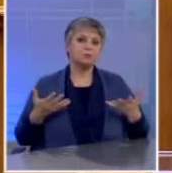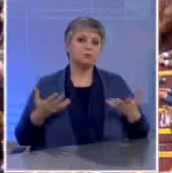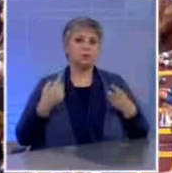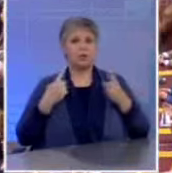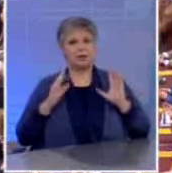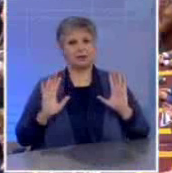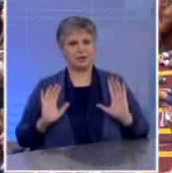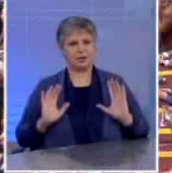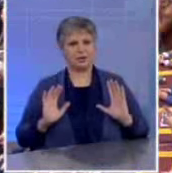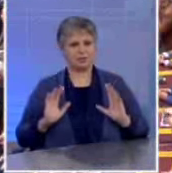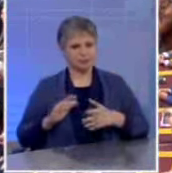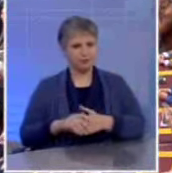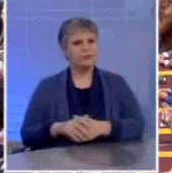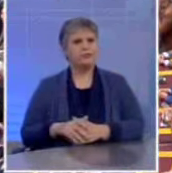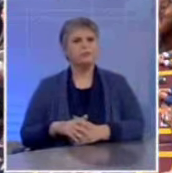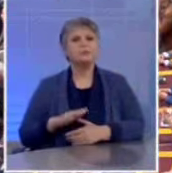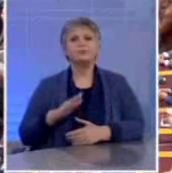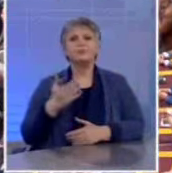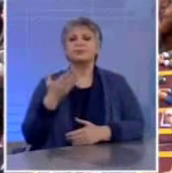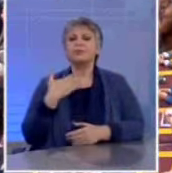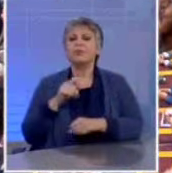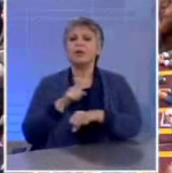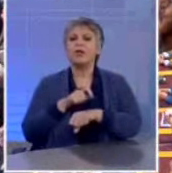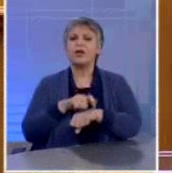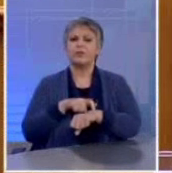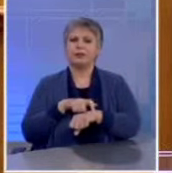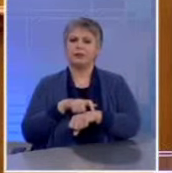Θέλω λοιπόν σήμερα, κυρίες και κύριοι συνάδελφοι,